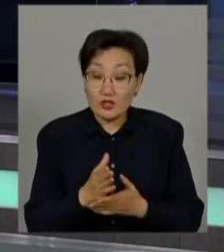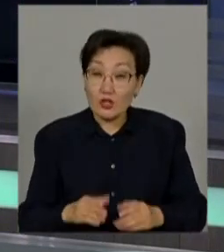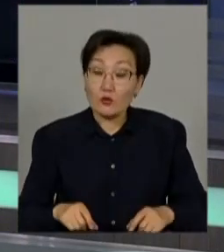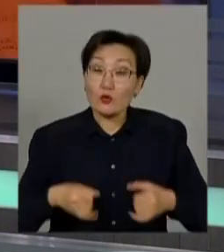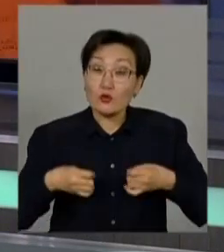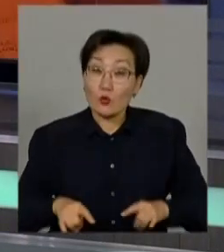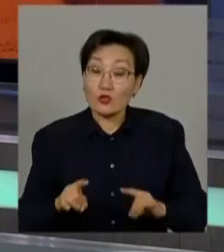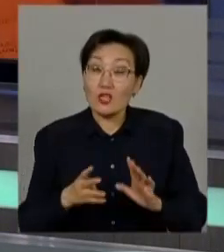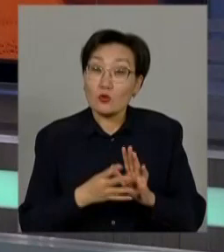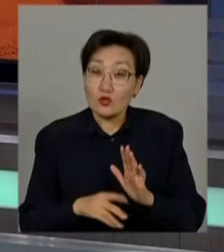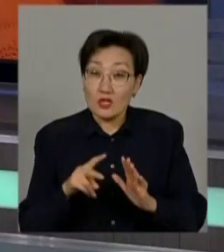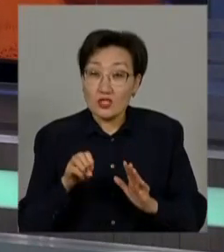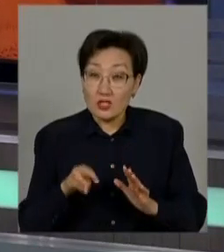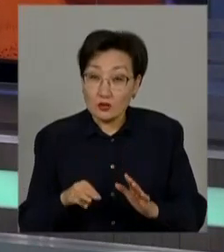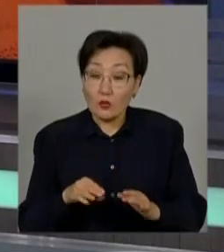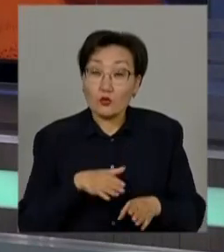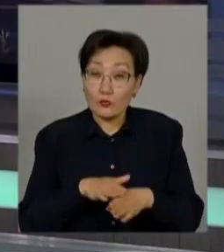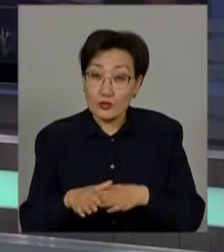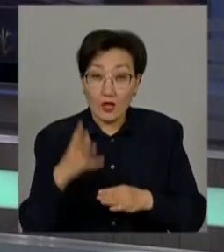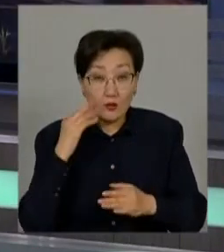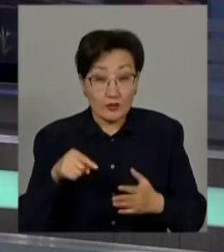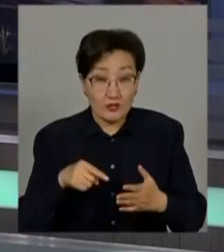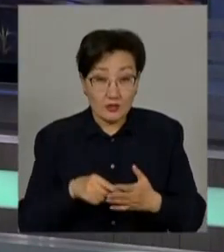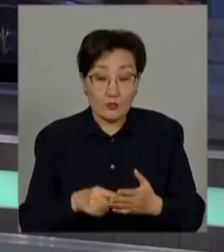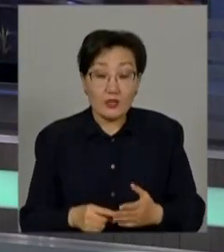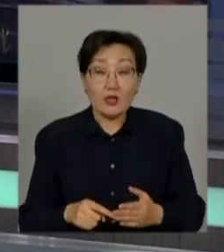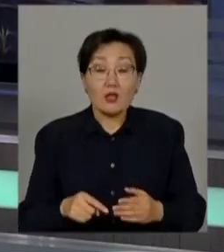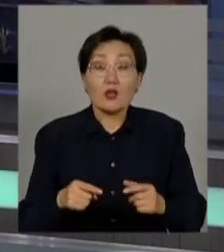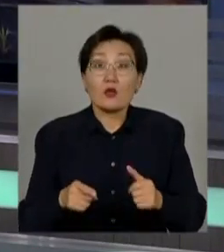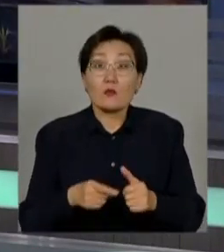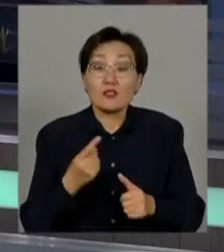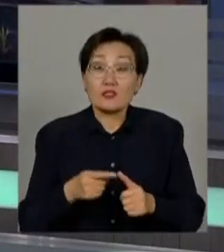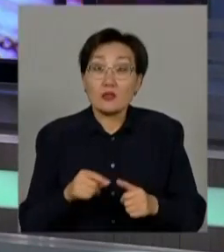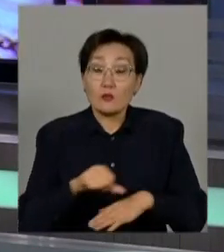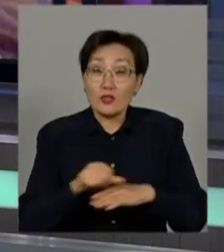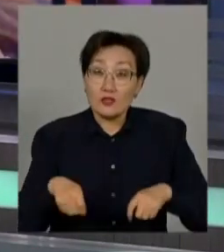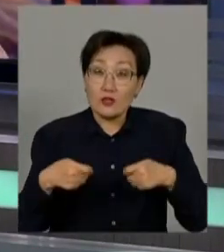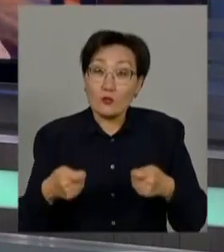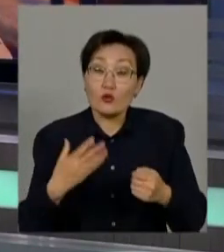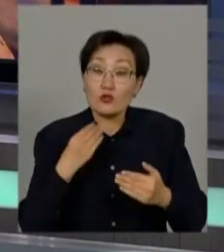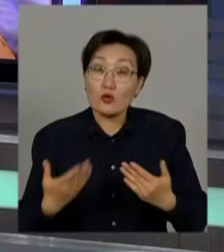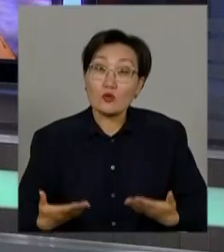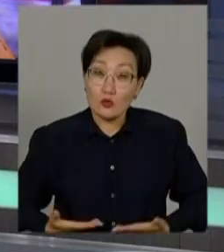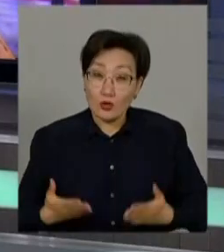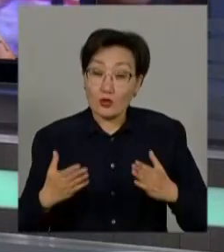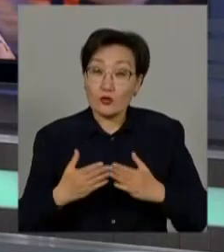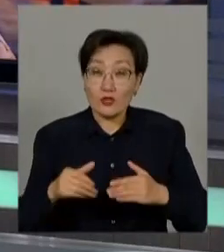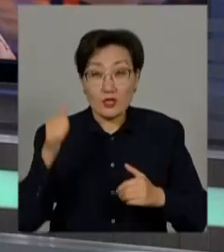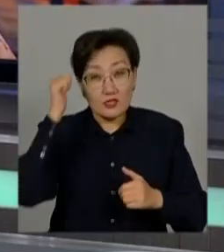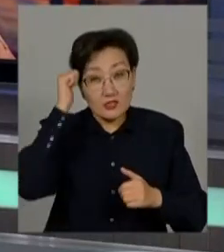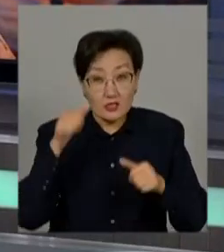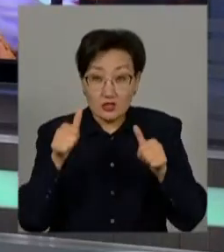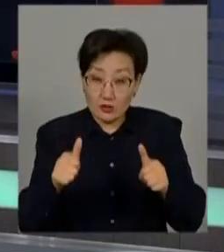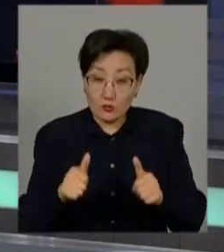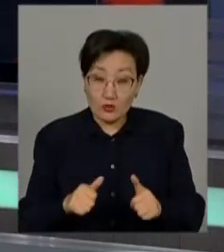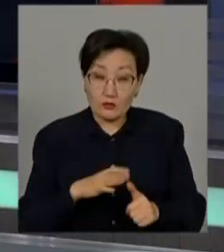туғанына 90 жыл толды. Мерейтой аясында Алматыда ақын есіміне көше беріліп, өзі тұрған үйіне ескерткіш тақта орнатылды.